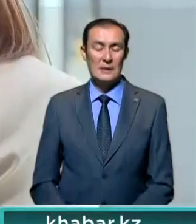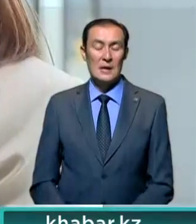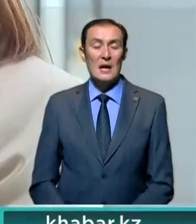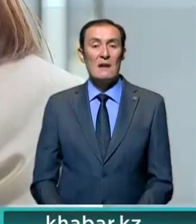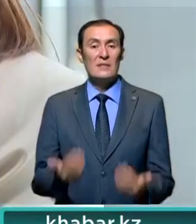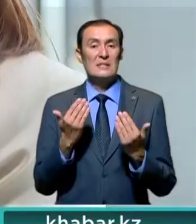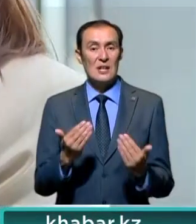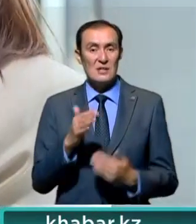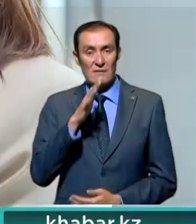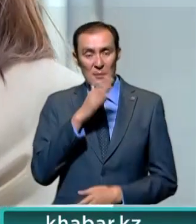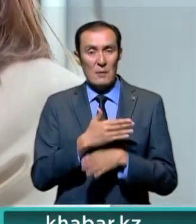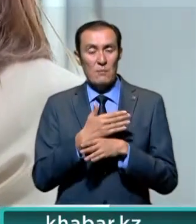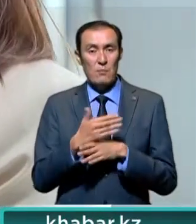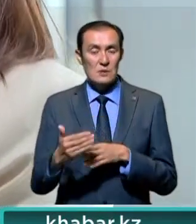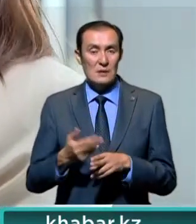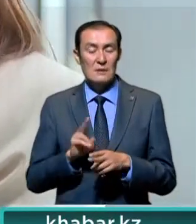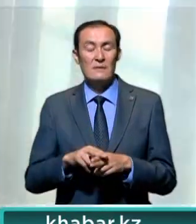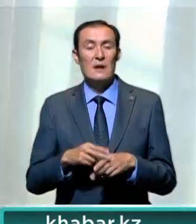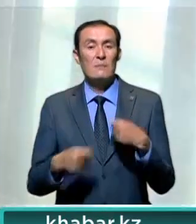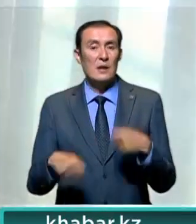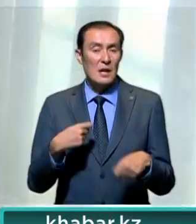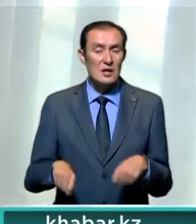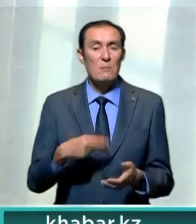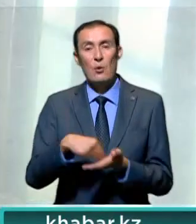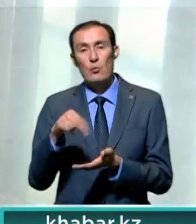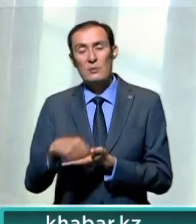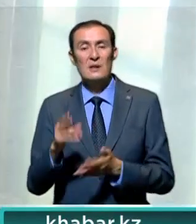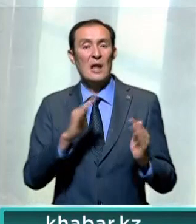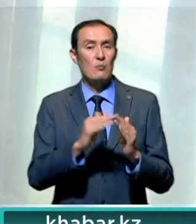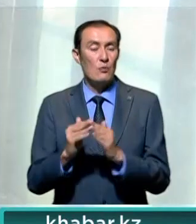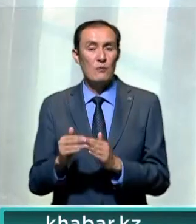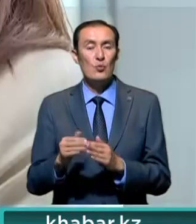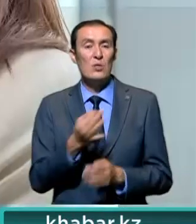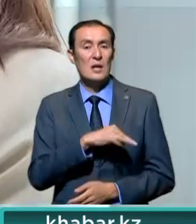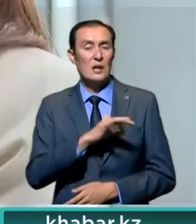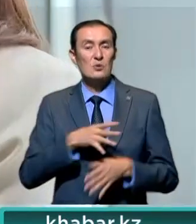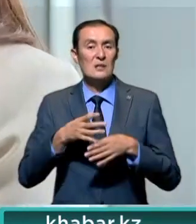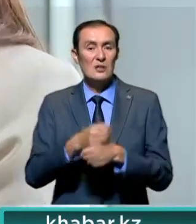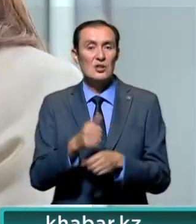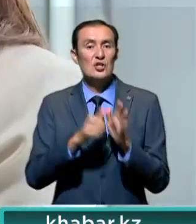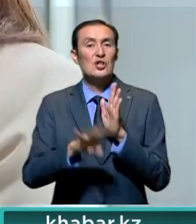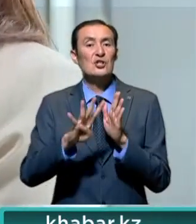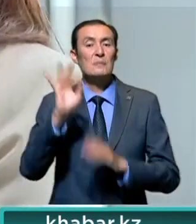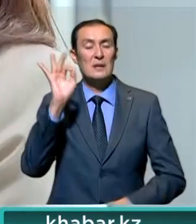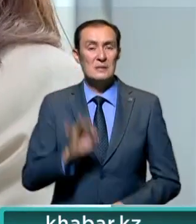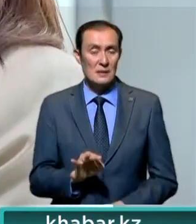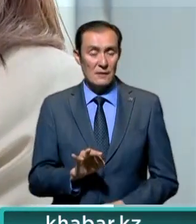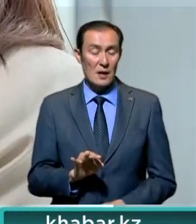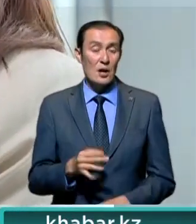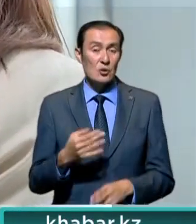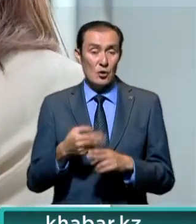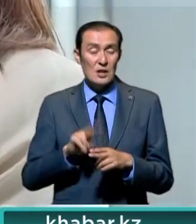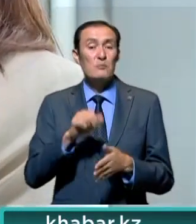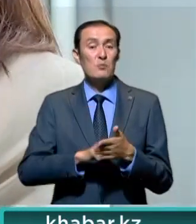В настоящее время, по статистике, количество договоров купли-продажи недвижимости у нотариусов сократилось на 64%. Можно сказать,